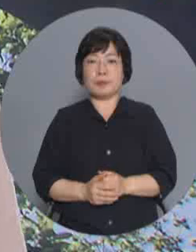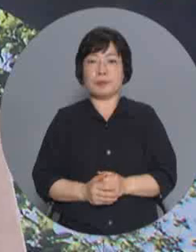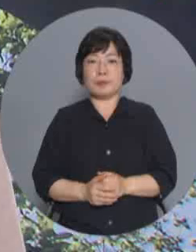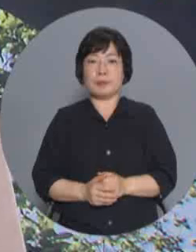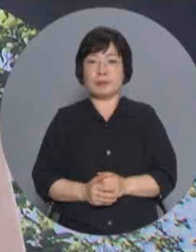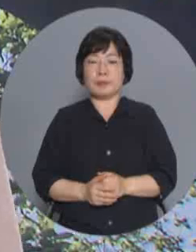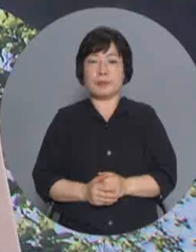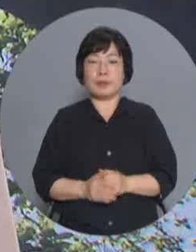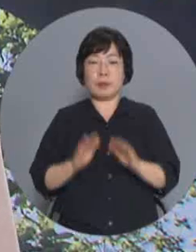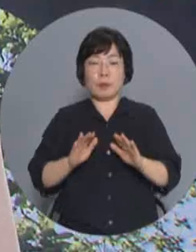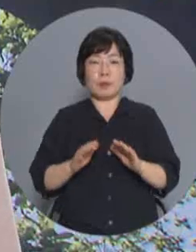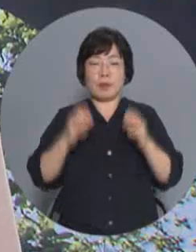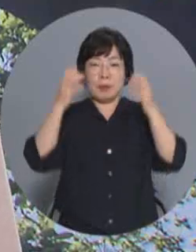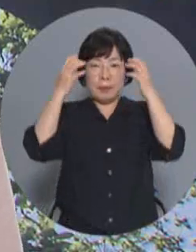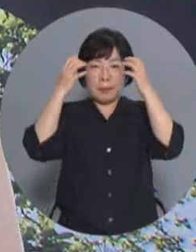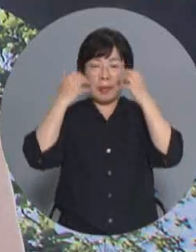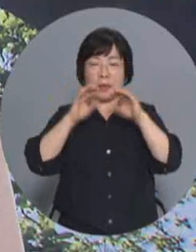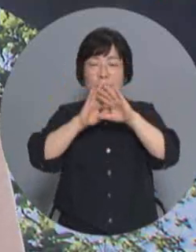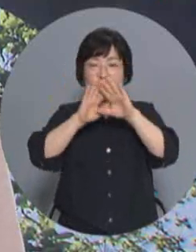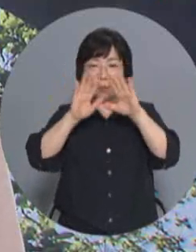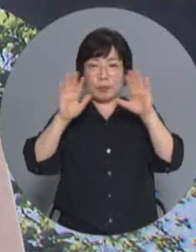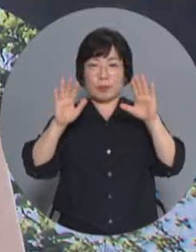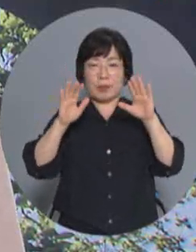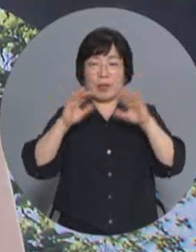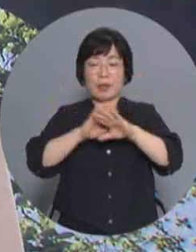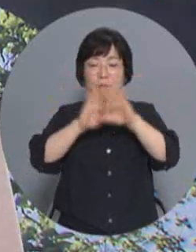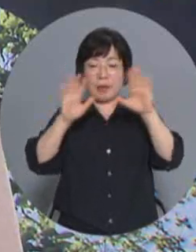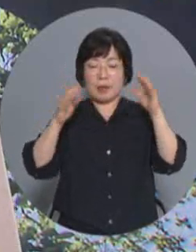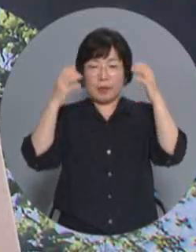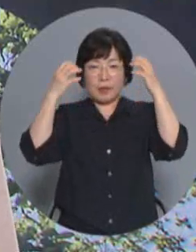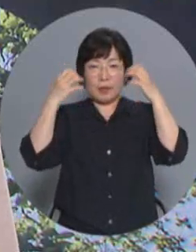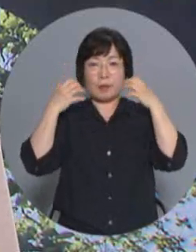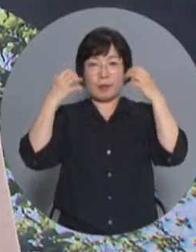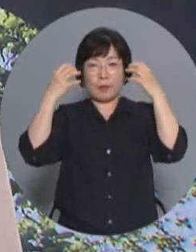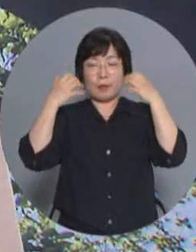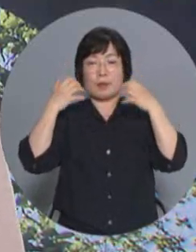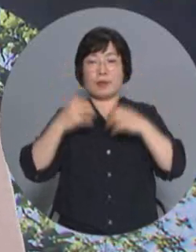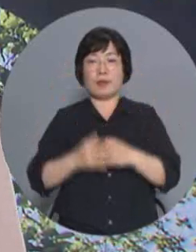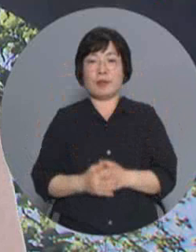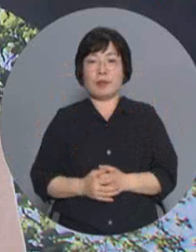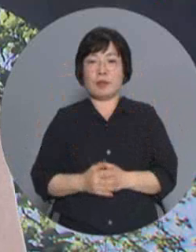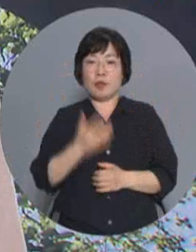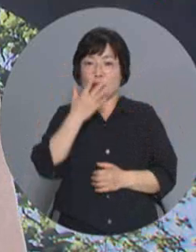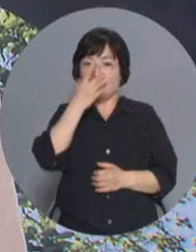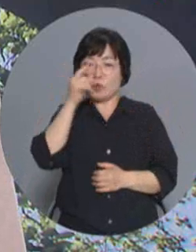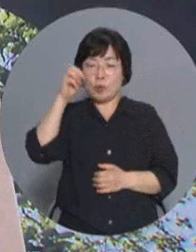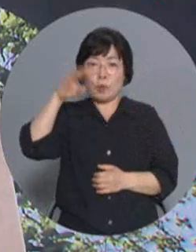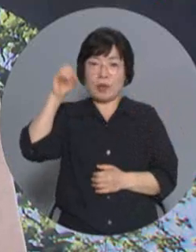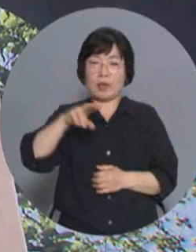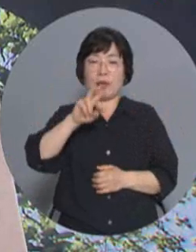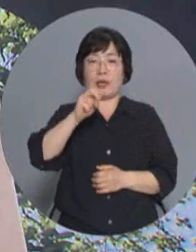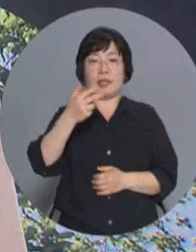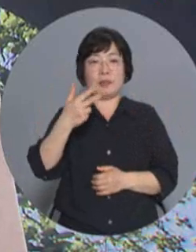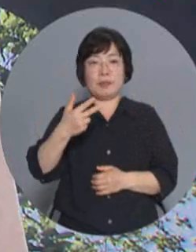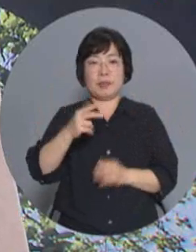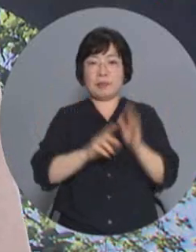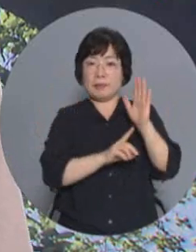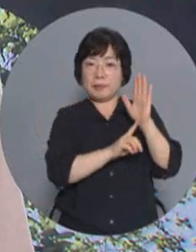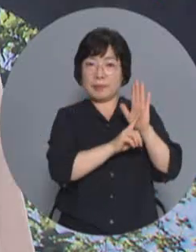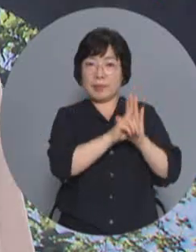예정입니다 오늘도 종일 맑은 가운데 낮동안은 초여름 더위 보였습니다 순천 광향 지역이 27도까지